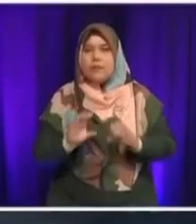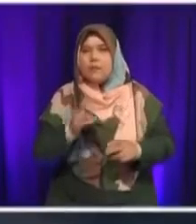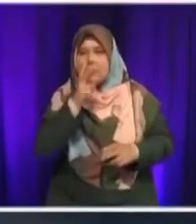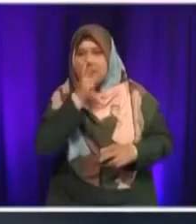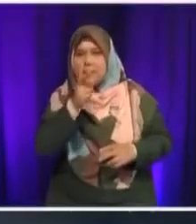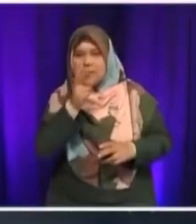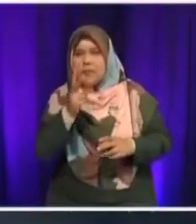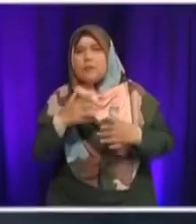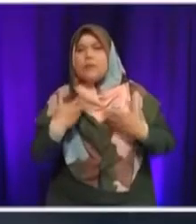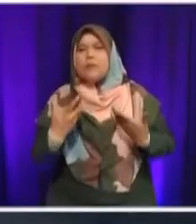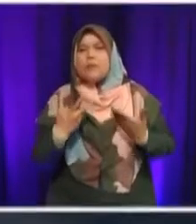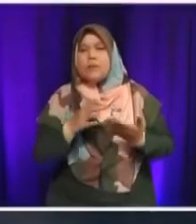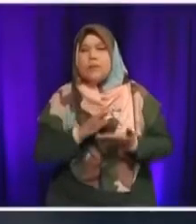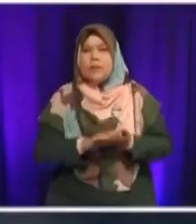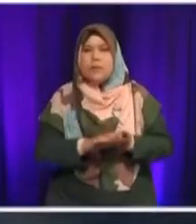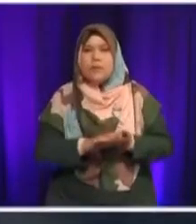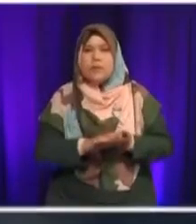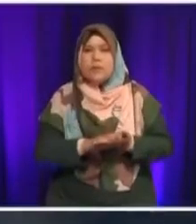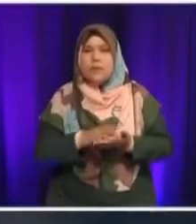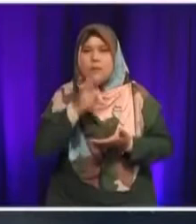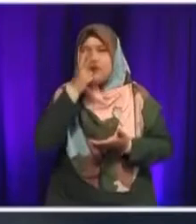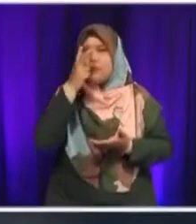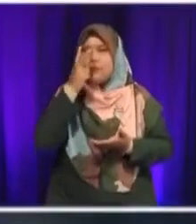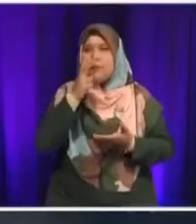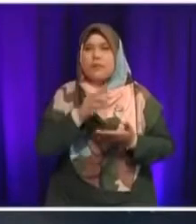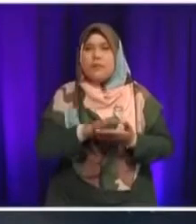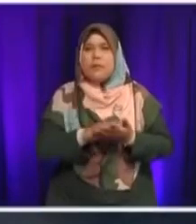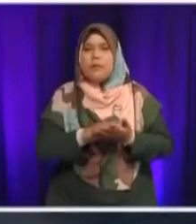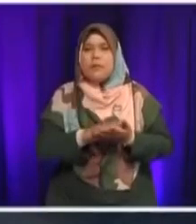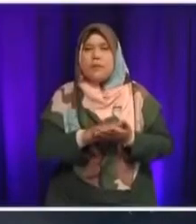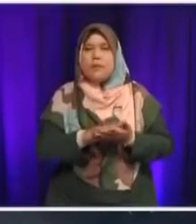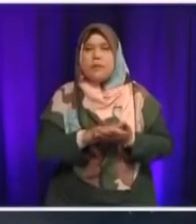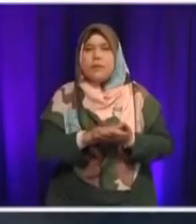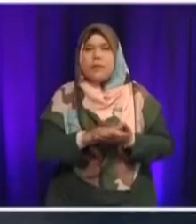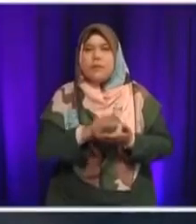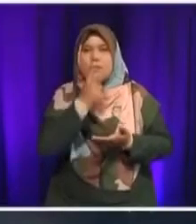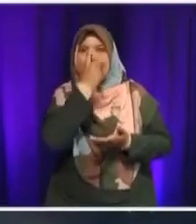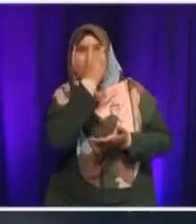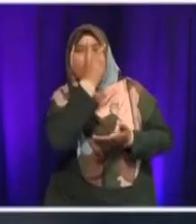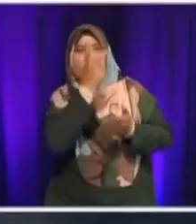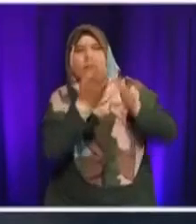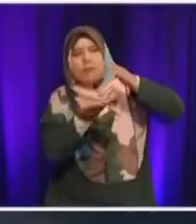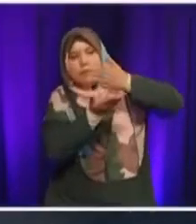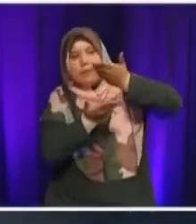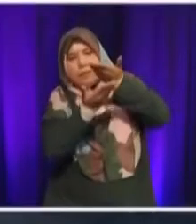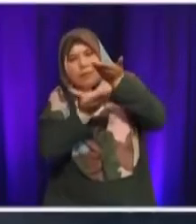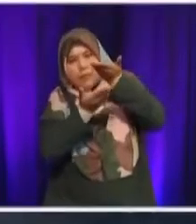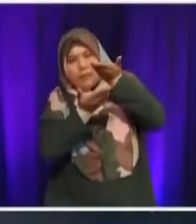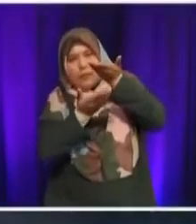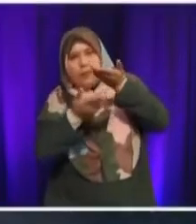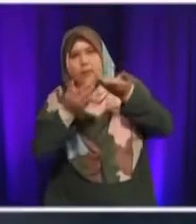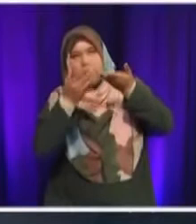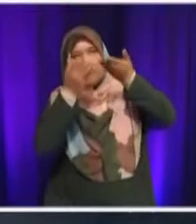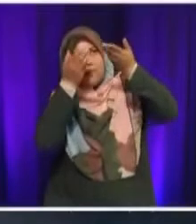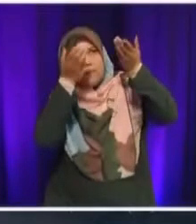dari segi so-an ataupun dengan cara kita lihat di bagian bawah sama ini